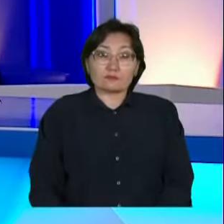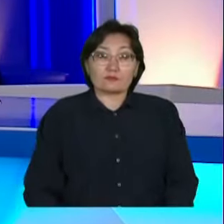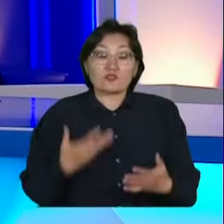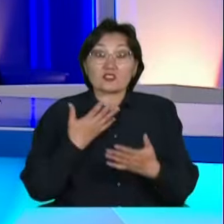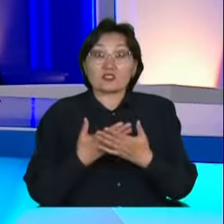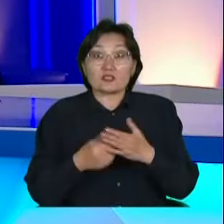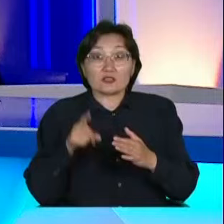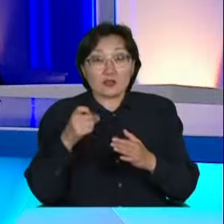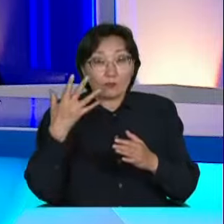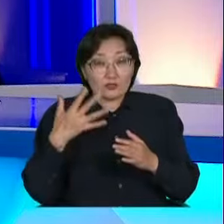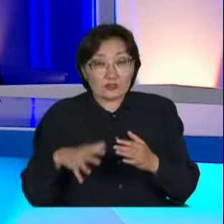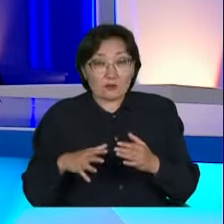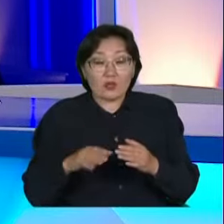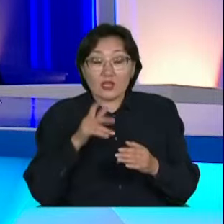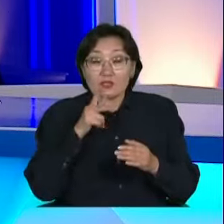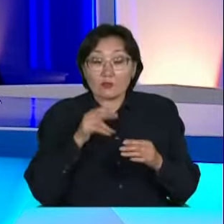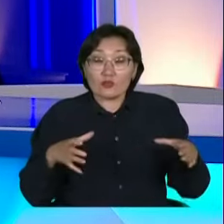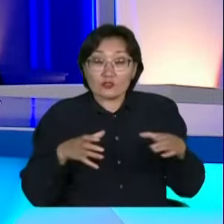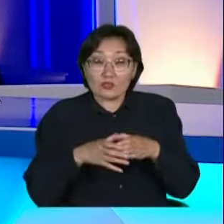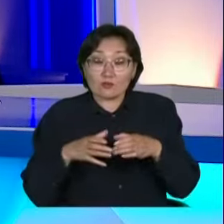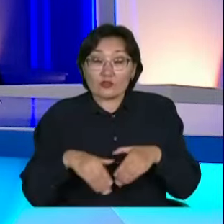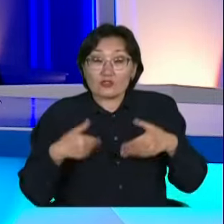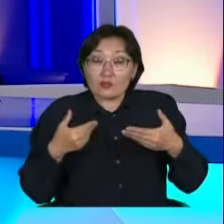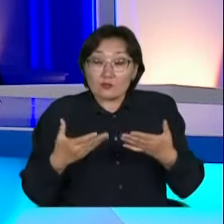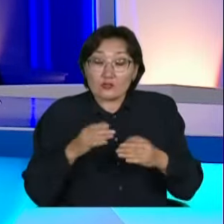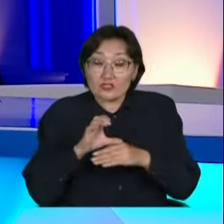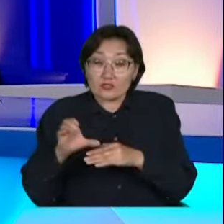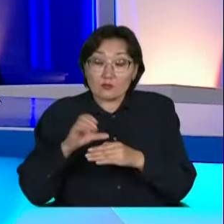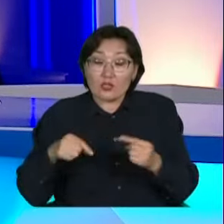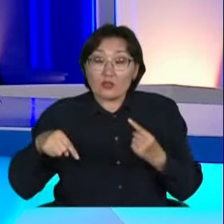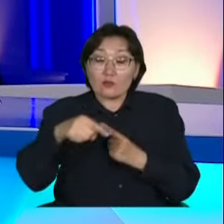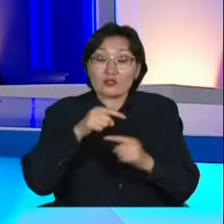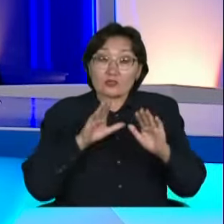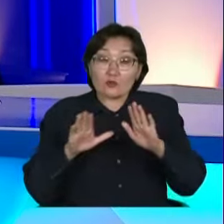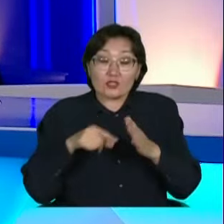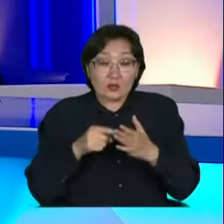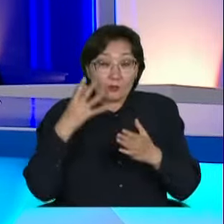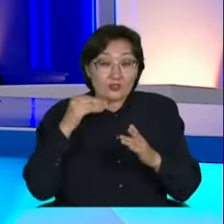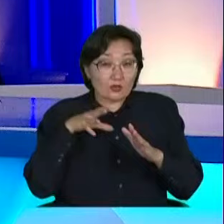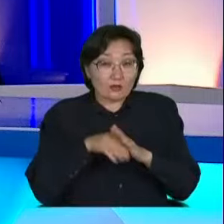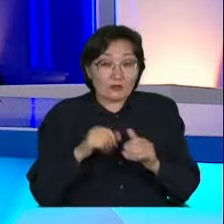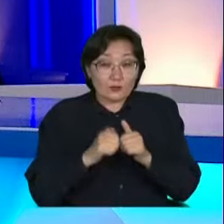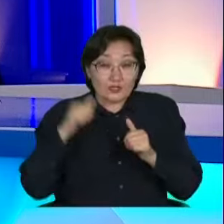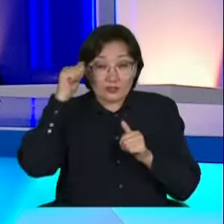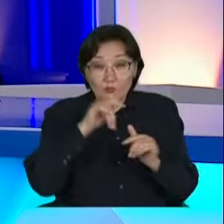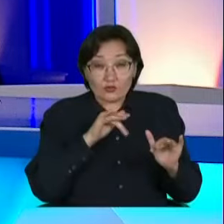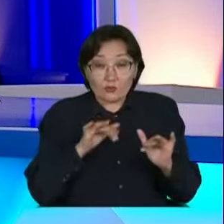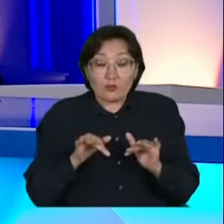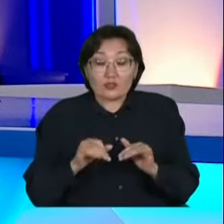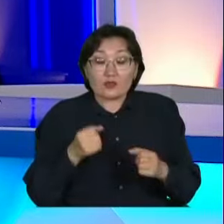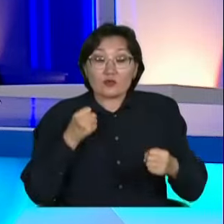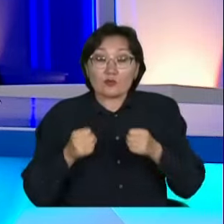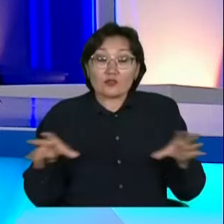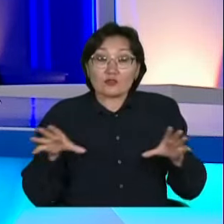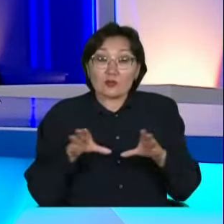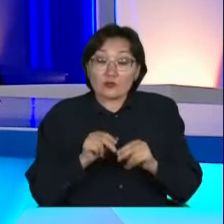Порядка 150 корейских компаний представили свои товары на бизнес-выставке в Алматы. В рамках ежегодного мероприятия по укреплению